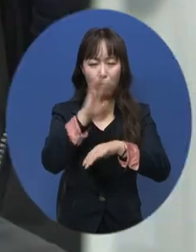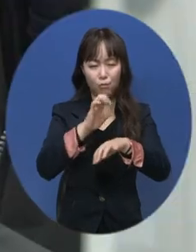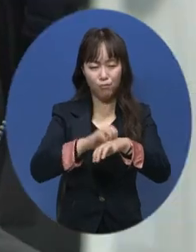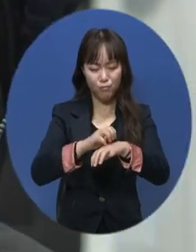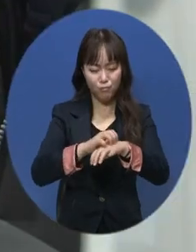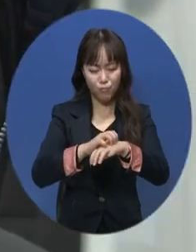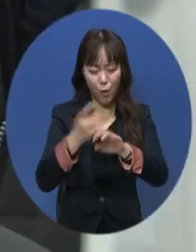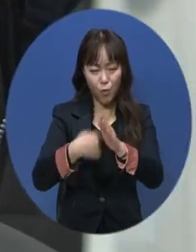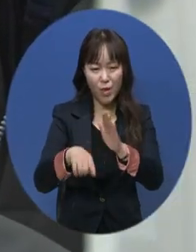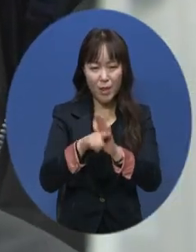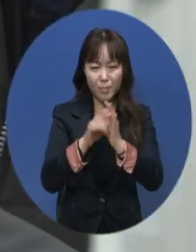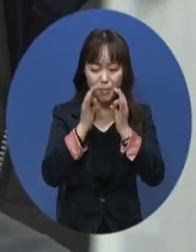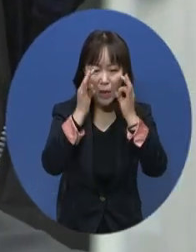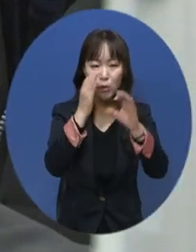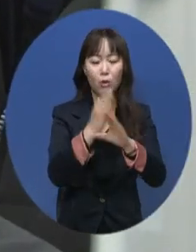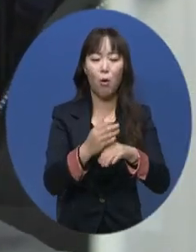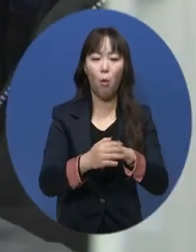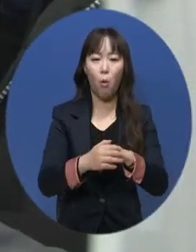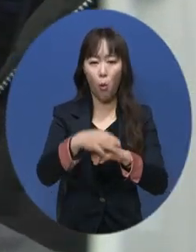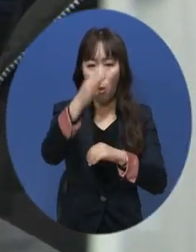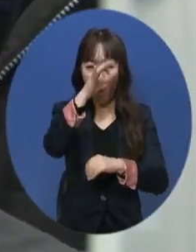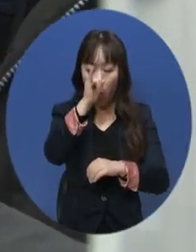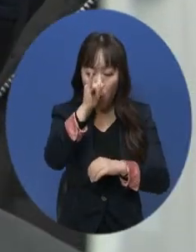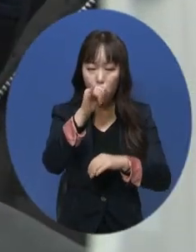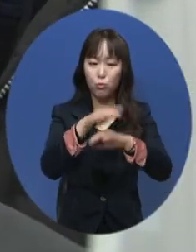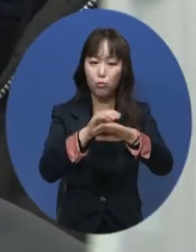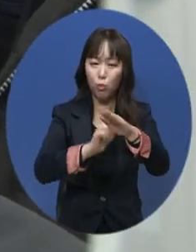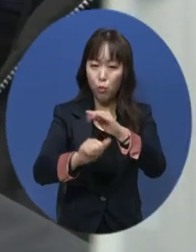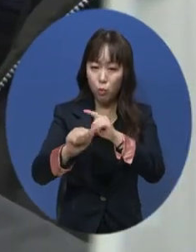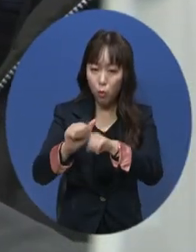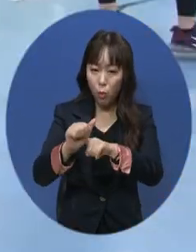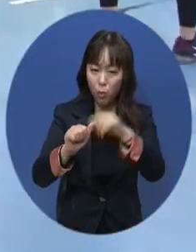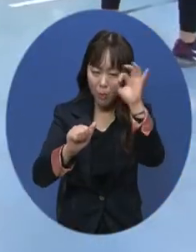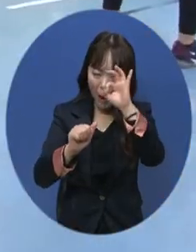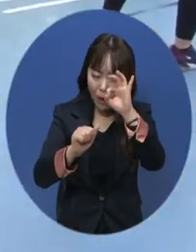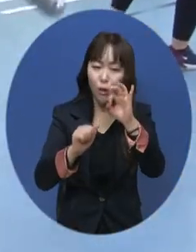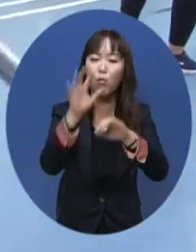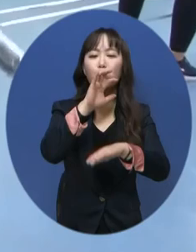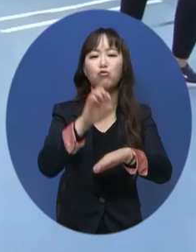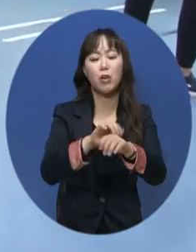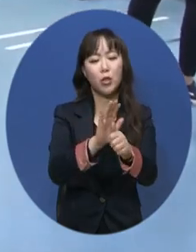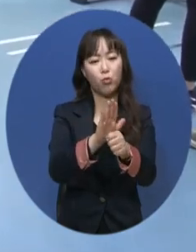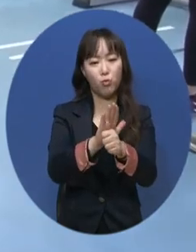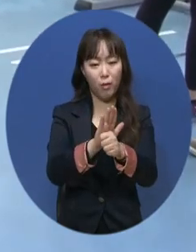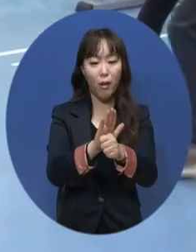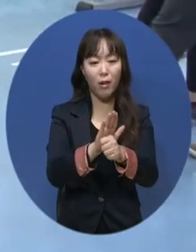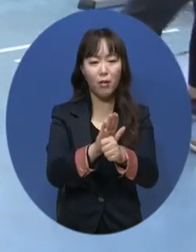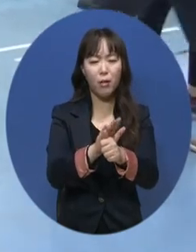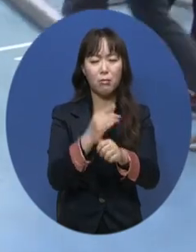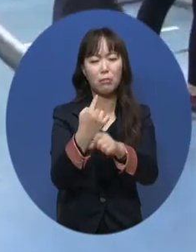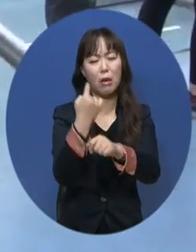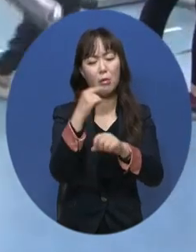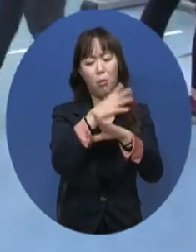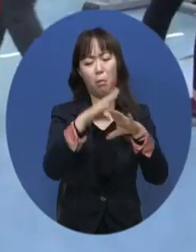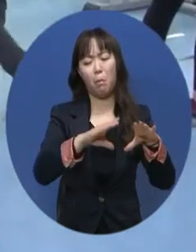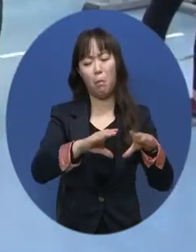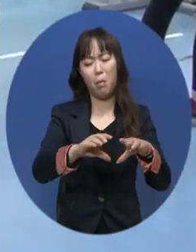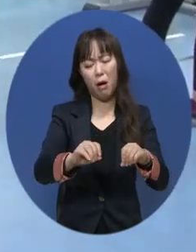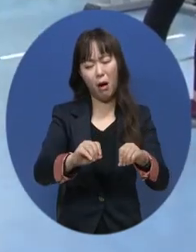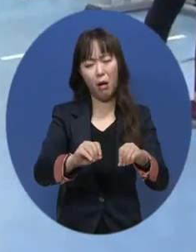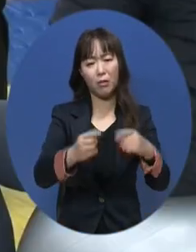있습니다. 재능 있는 선수들을 발굴해 훈련을 지원하고 있는데 지난 한해 훈련을 멈추다시피 했던